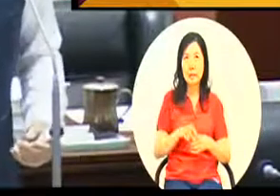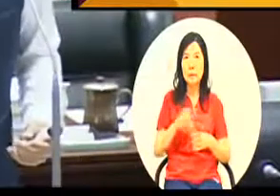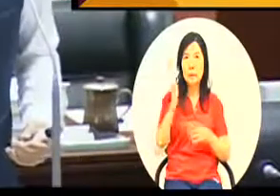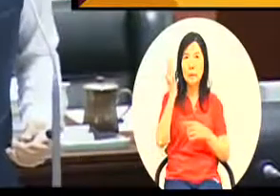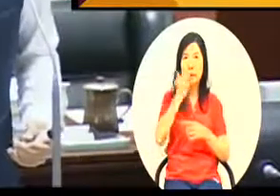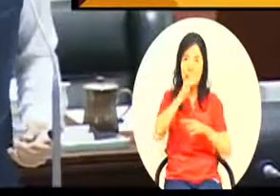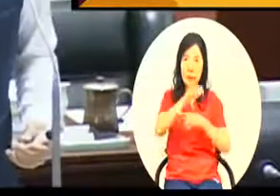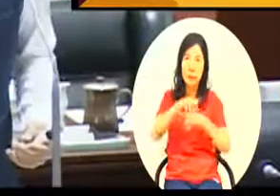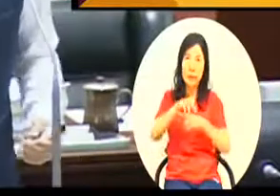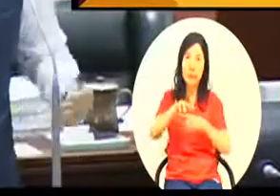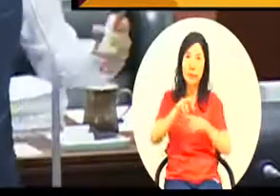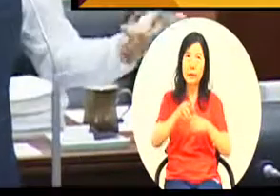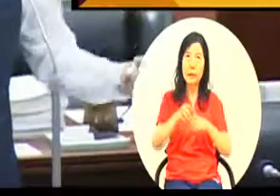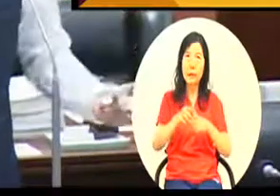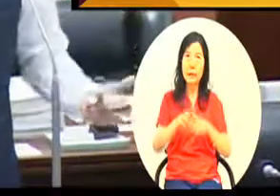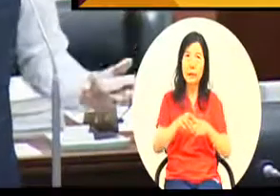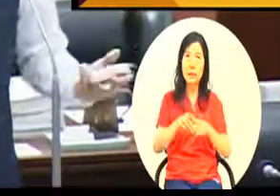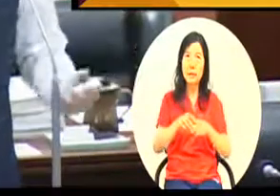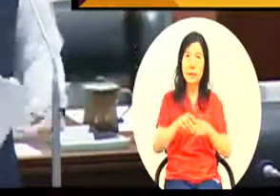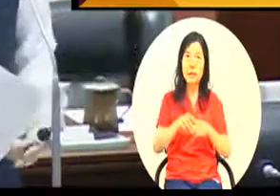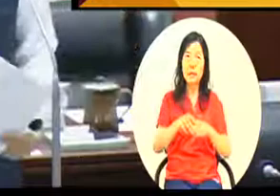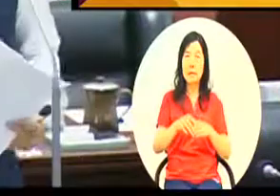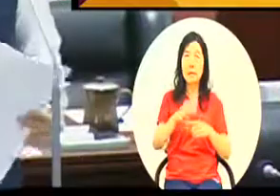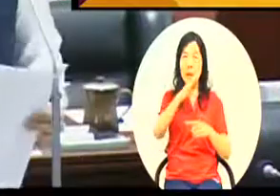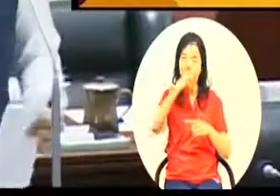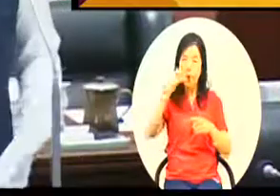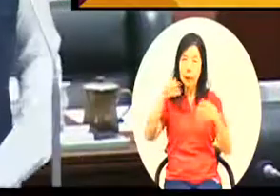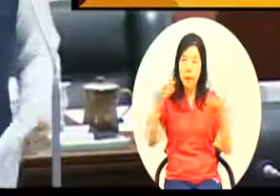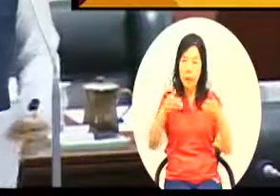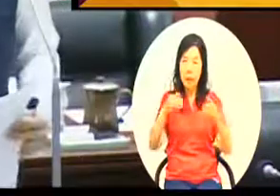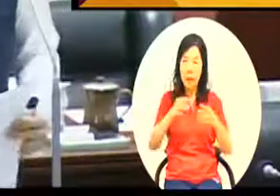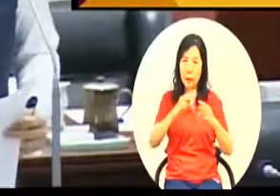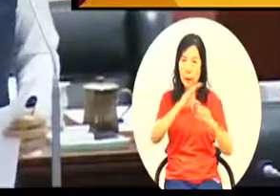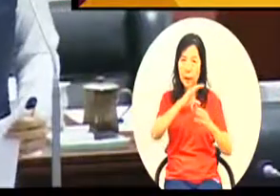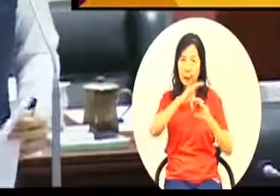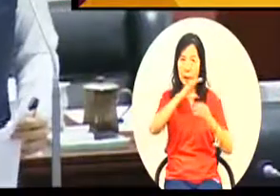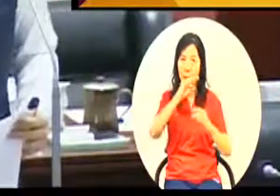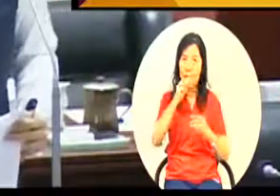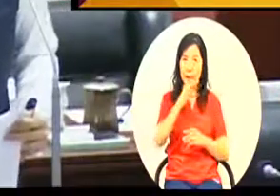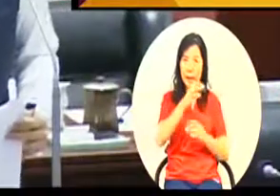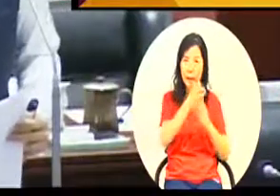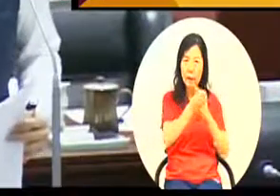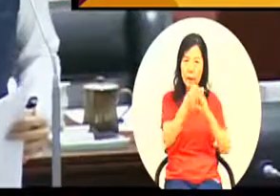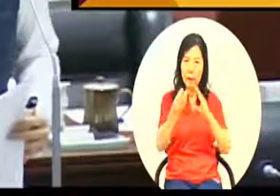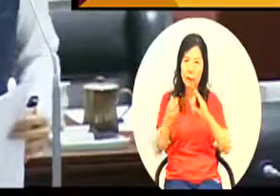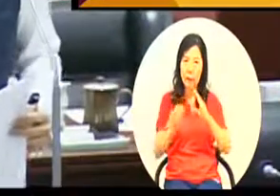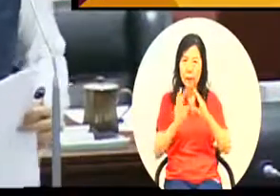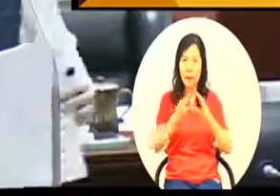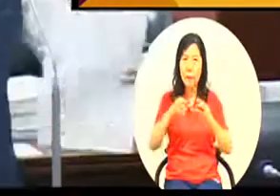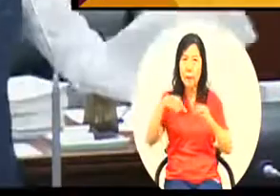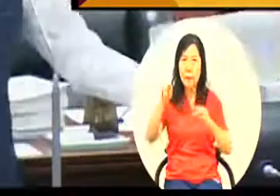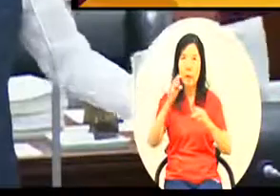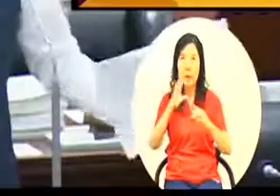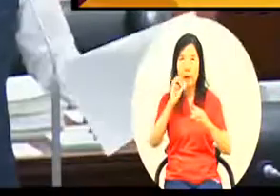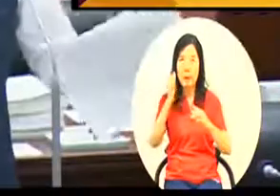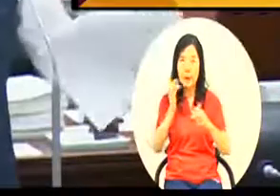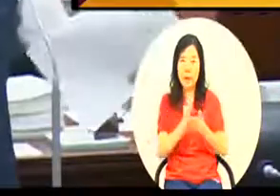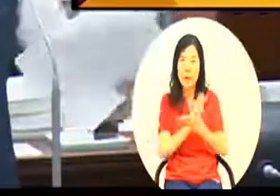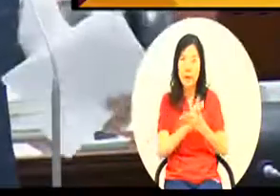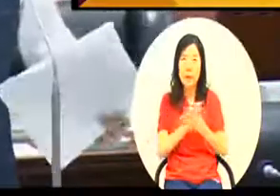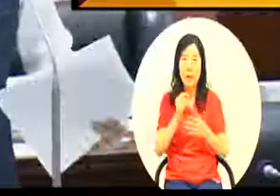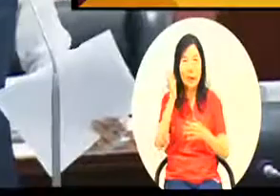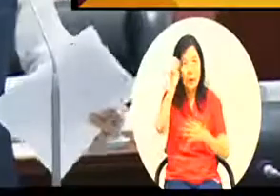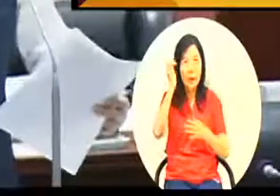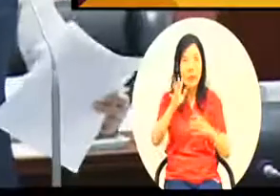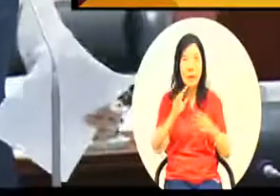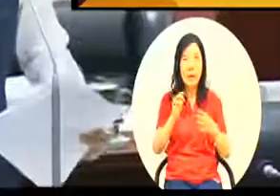农盖好盖别墅的外面的朋友，他们每次去住要去度假，回去家电